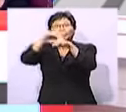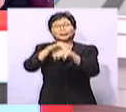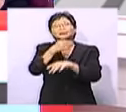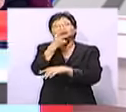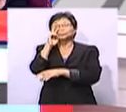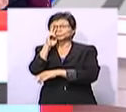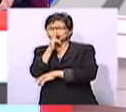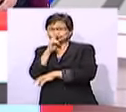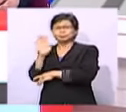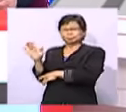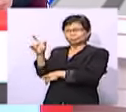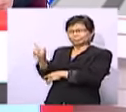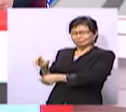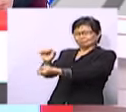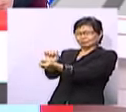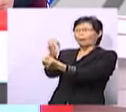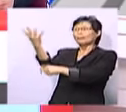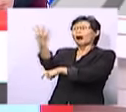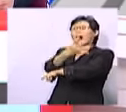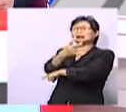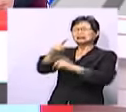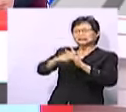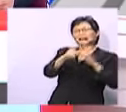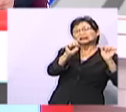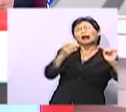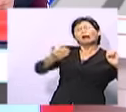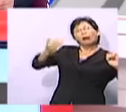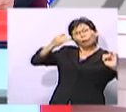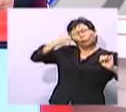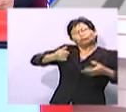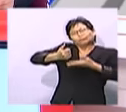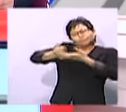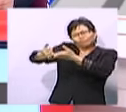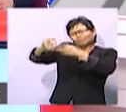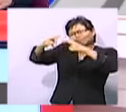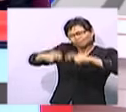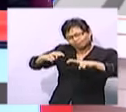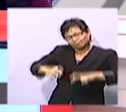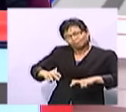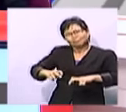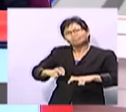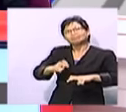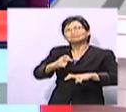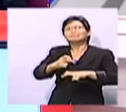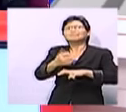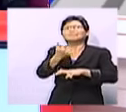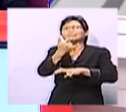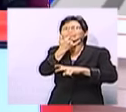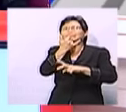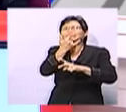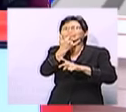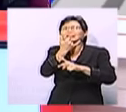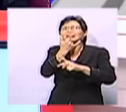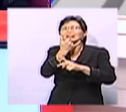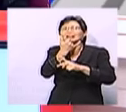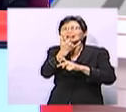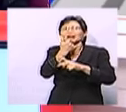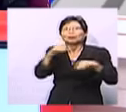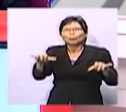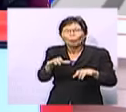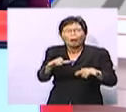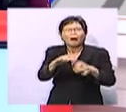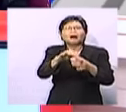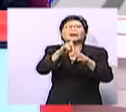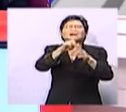Seri Rosmah Mansor direman 4 hari bermula Selasa lalu bagi membantu siasatan kes penyelewengan projek panel tenaga solar sekolah